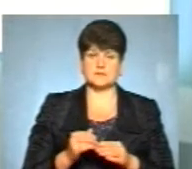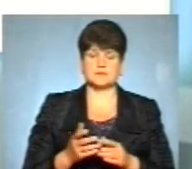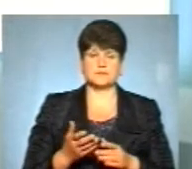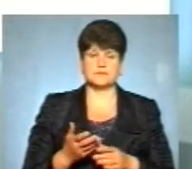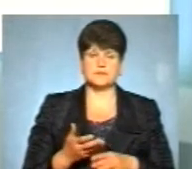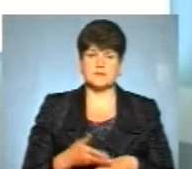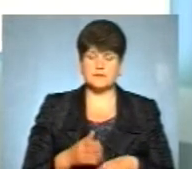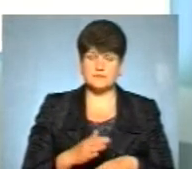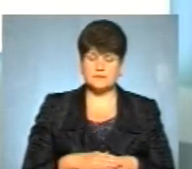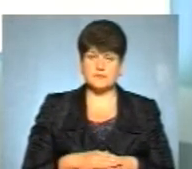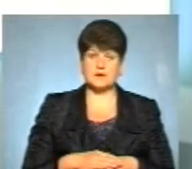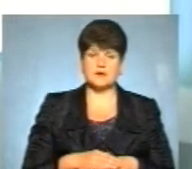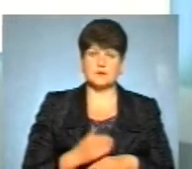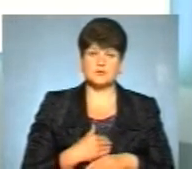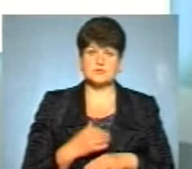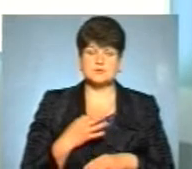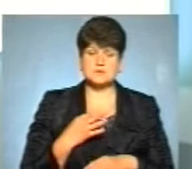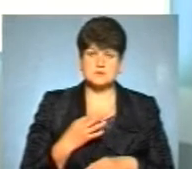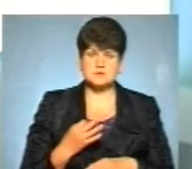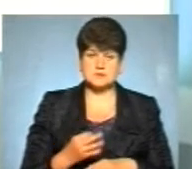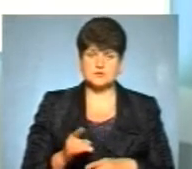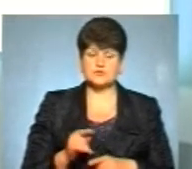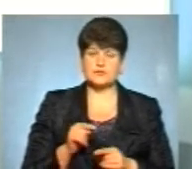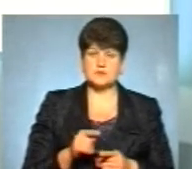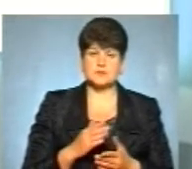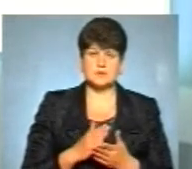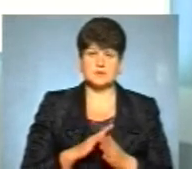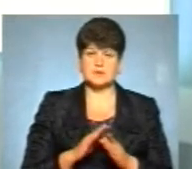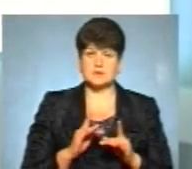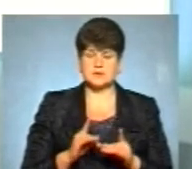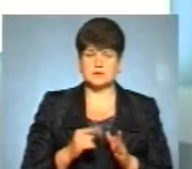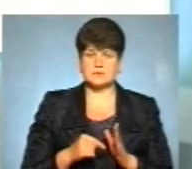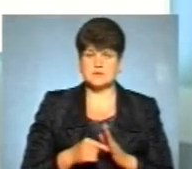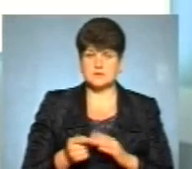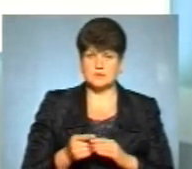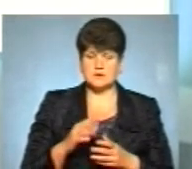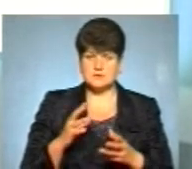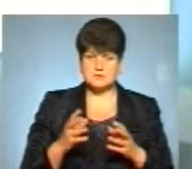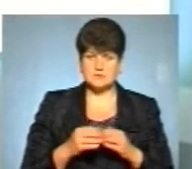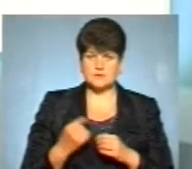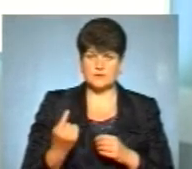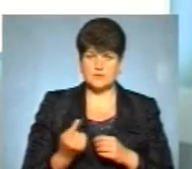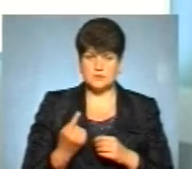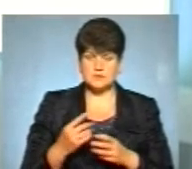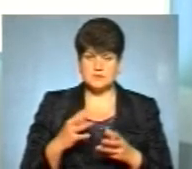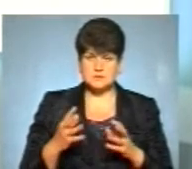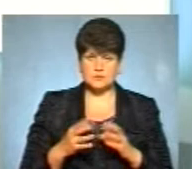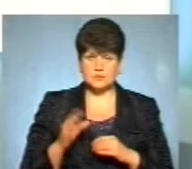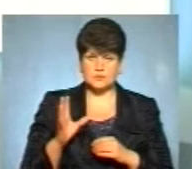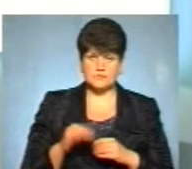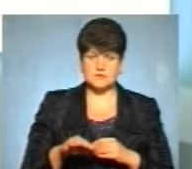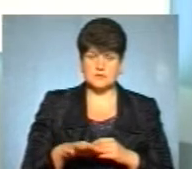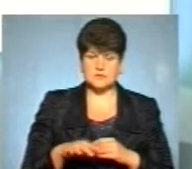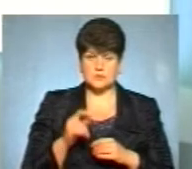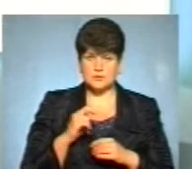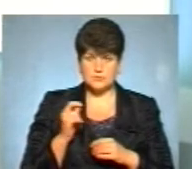Але хочу сказати, що нестабільна і напружена вона є не тільки в місті Тернополі, а й загалом по області, і загалом по всій території